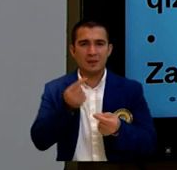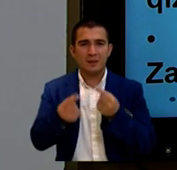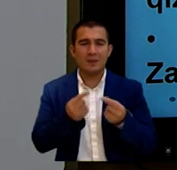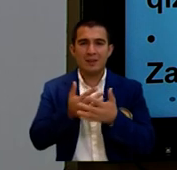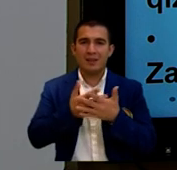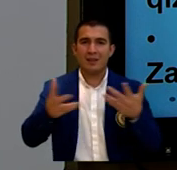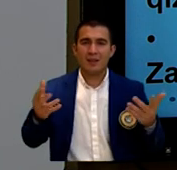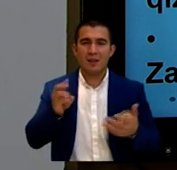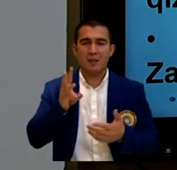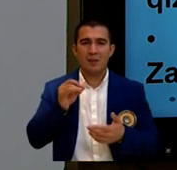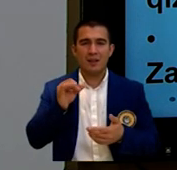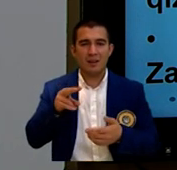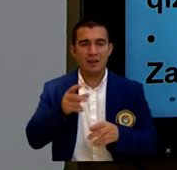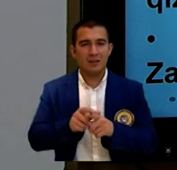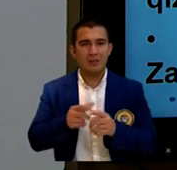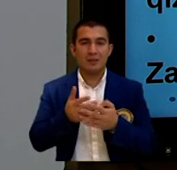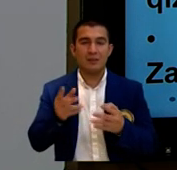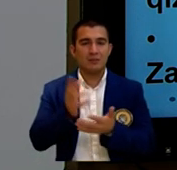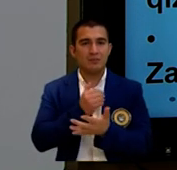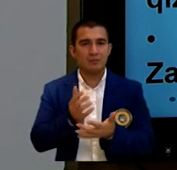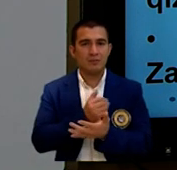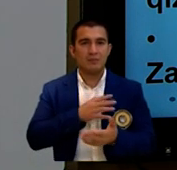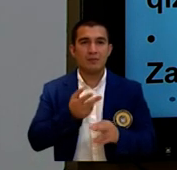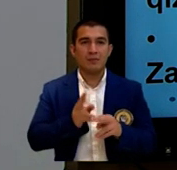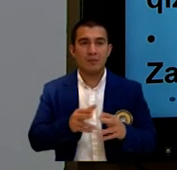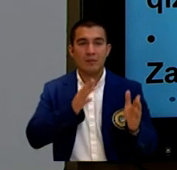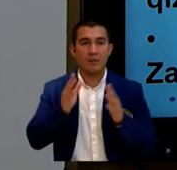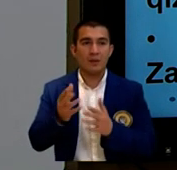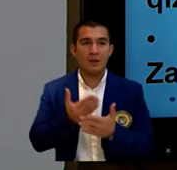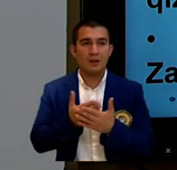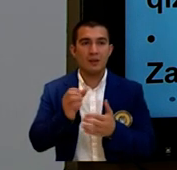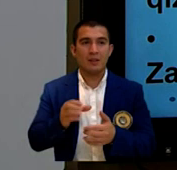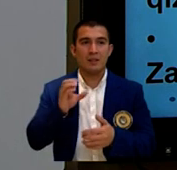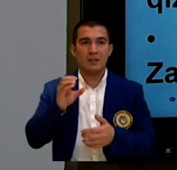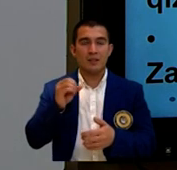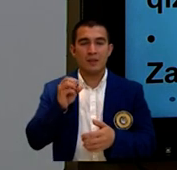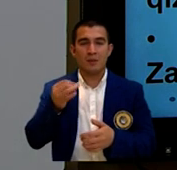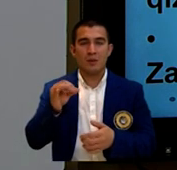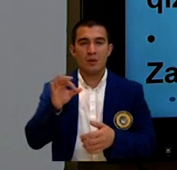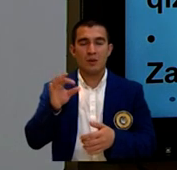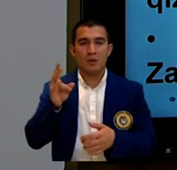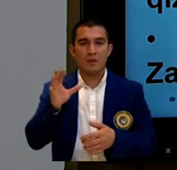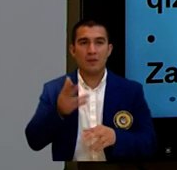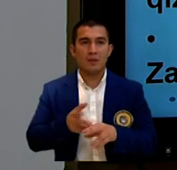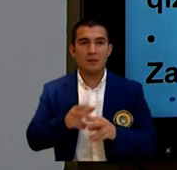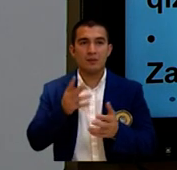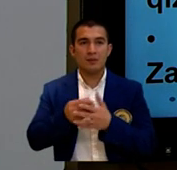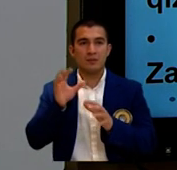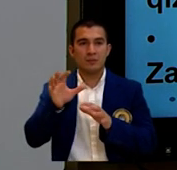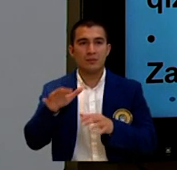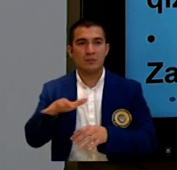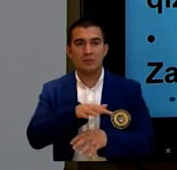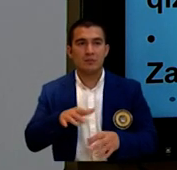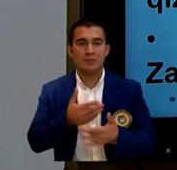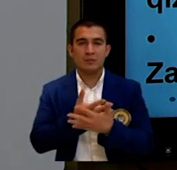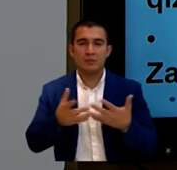oid namunalar to'pladi. Keyingi tadqiqotchi Semyonov esa Tianshan tog' tizimini o'rganib, u